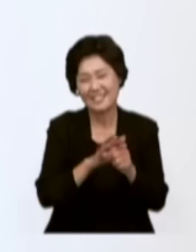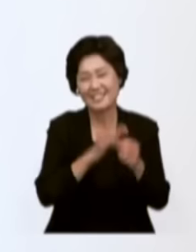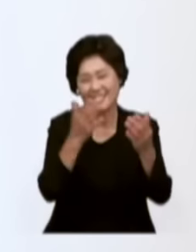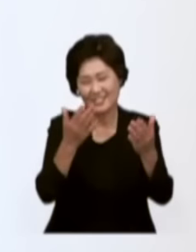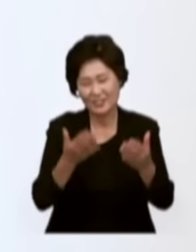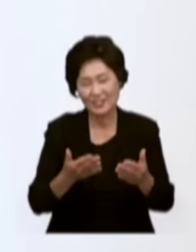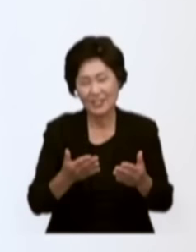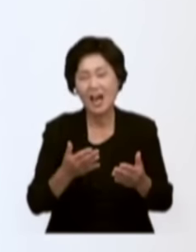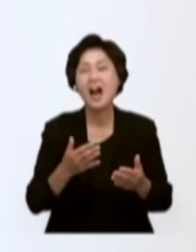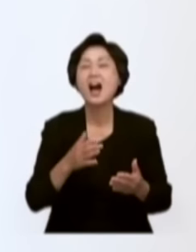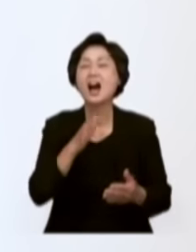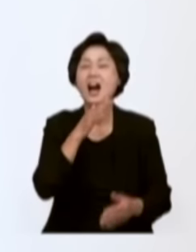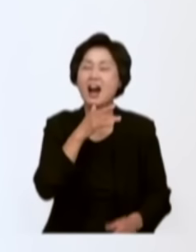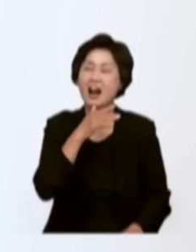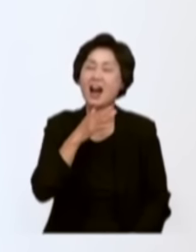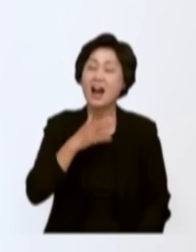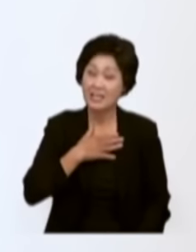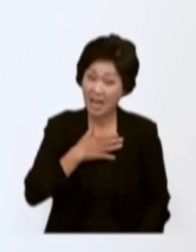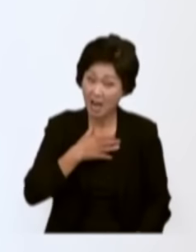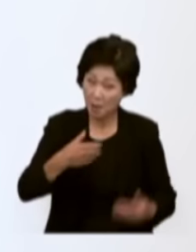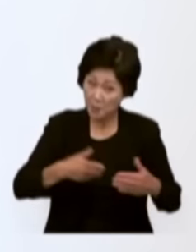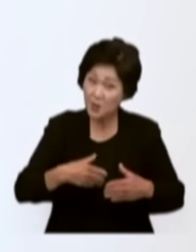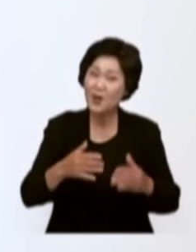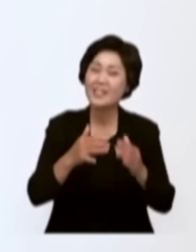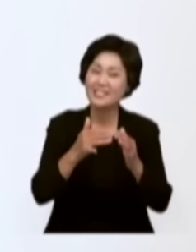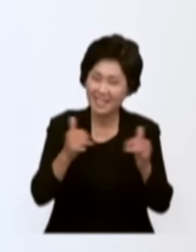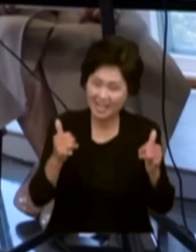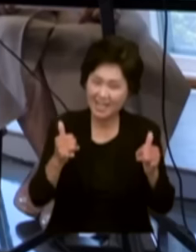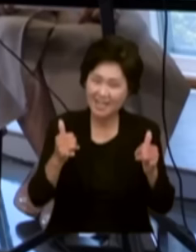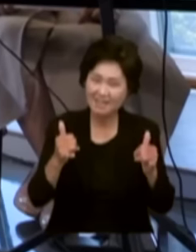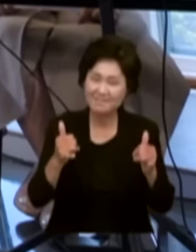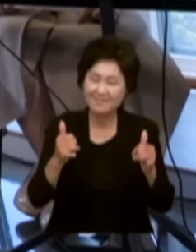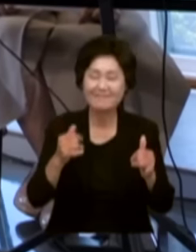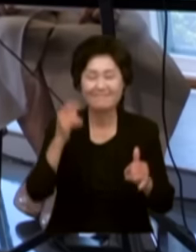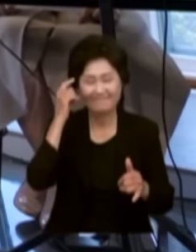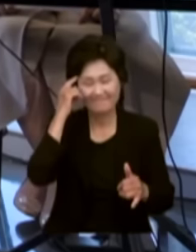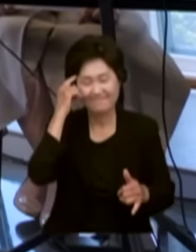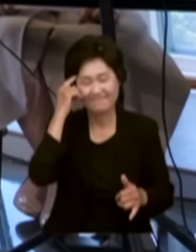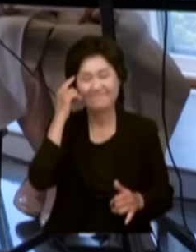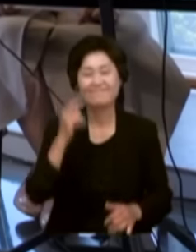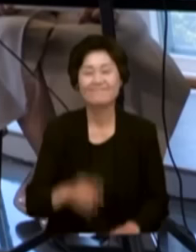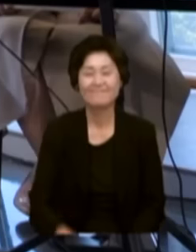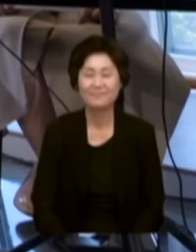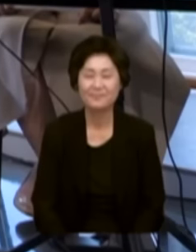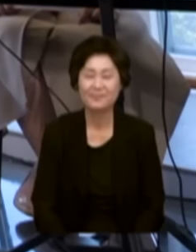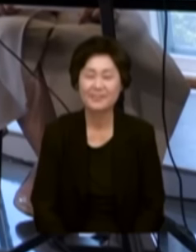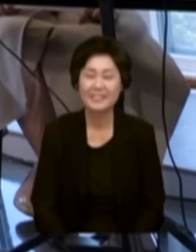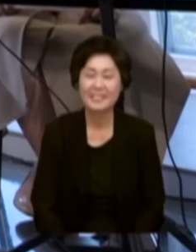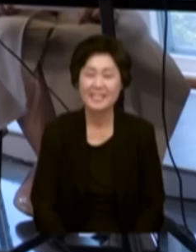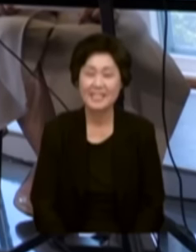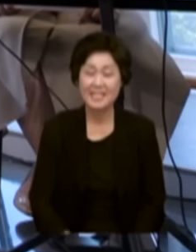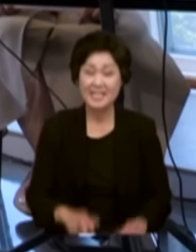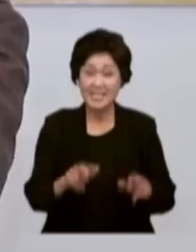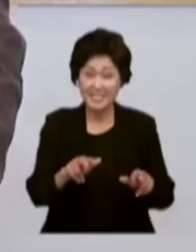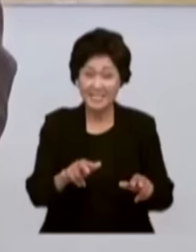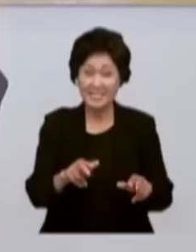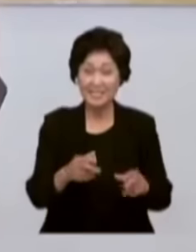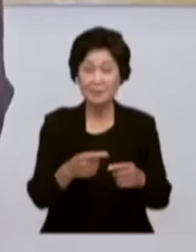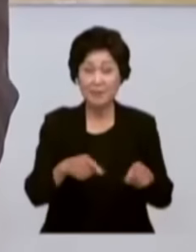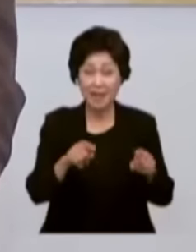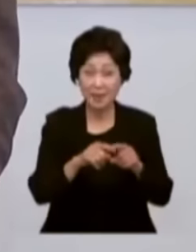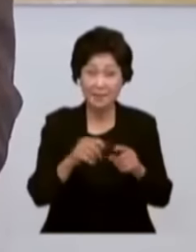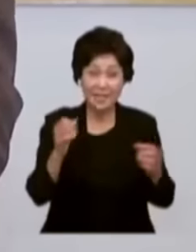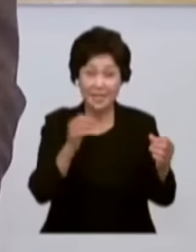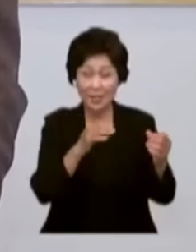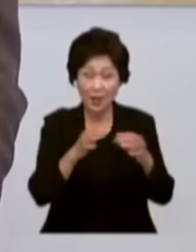나는 이 세상에 필요한 사람이야 라는 그런 힘을 얻게 되죠. 지금 우리 조영구 집사님하고 내가 매일 기쁘게 지금 얘기하다 보니까